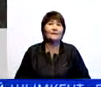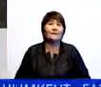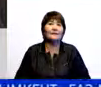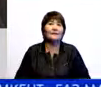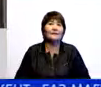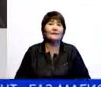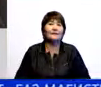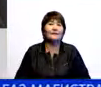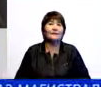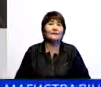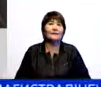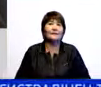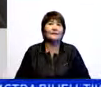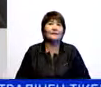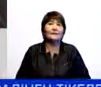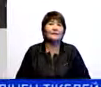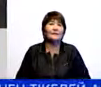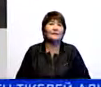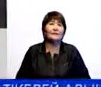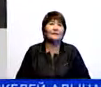аспандайсың, аспандайсың және де